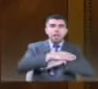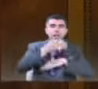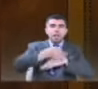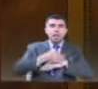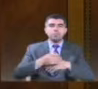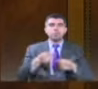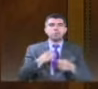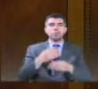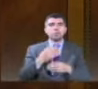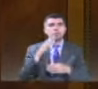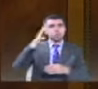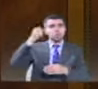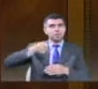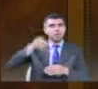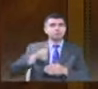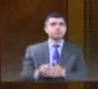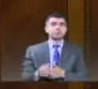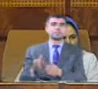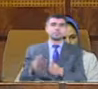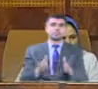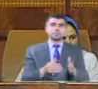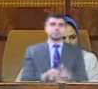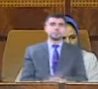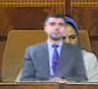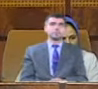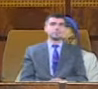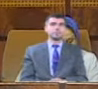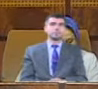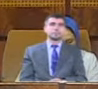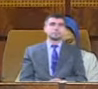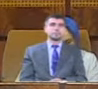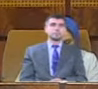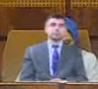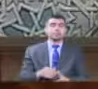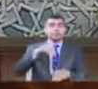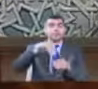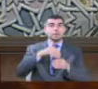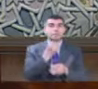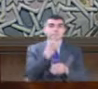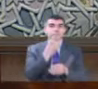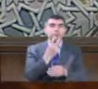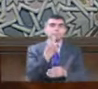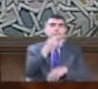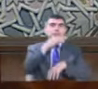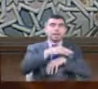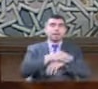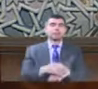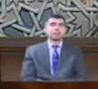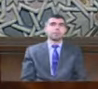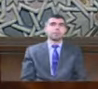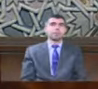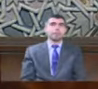والاعتزال. شكرا. شكرا سيد النائب المحترم. الكلمة للفريق الاشتراكي في حدود دقيقتان وثلاثون